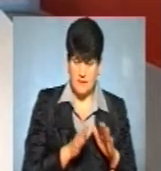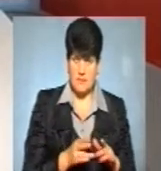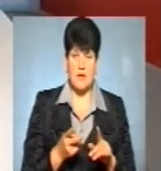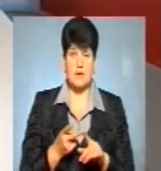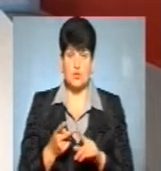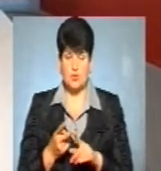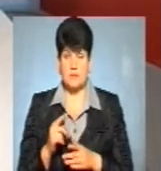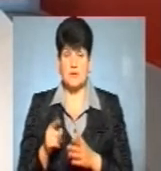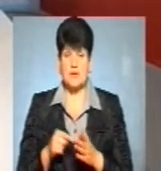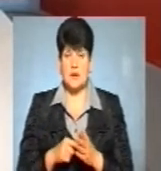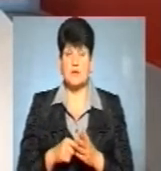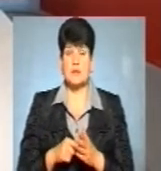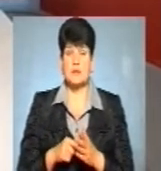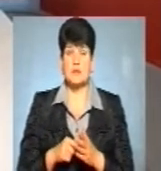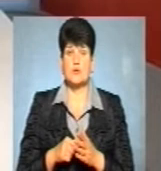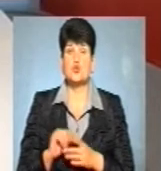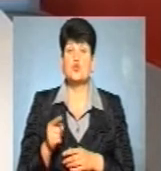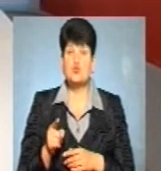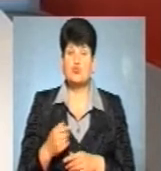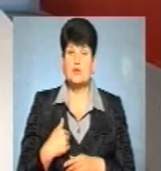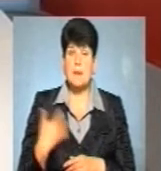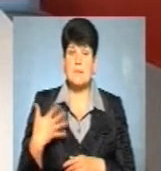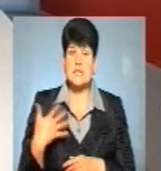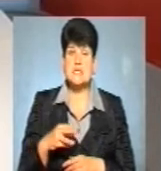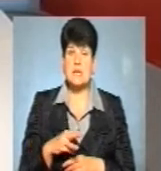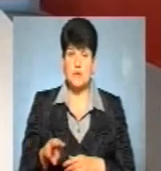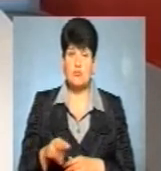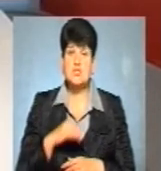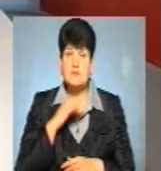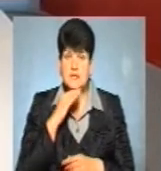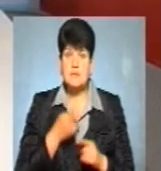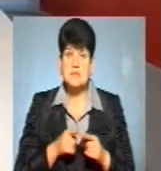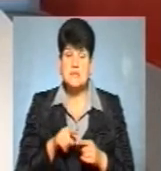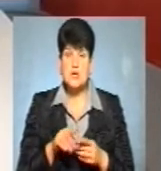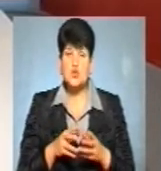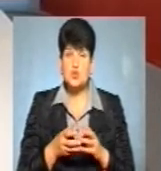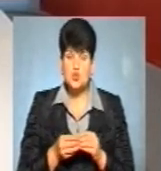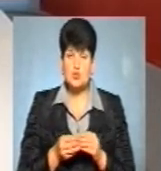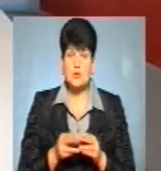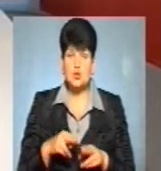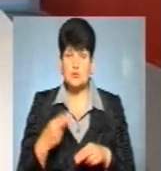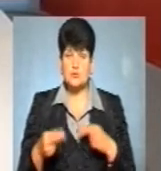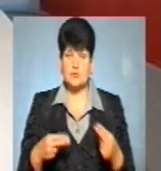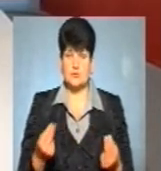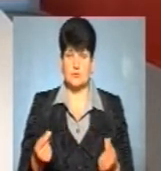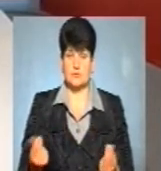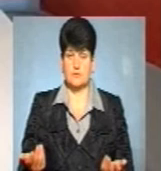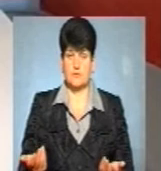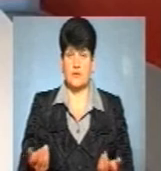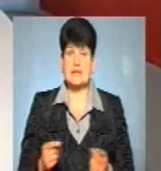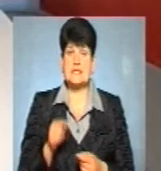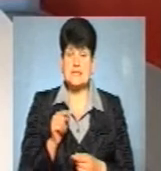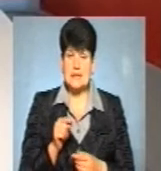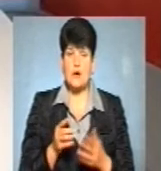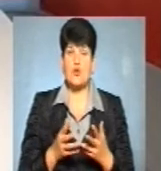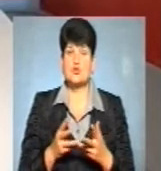це те, зокрема, чому нам 50 мільйонів, чи достатньо нам цієї суми, щоб покрити оці всі витрати? З тих